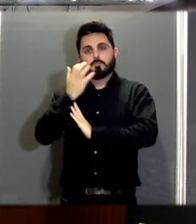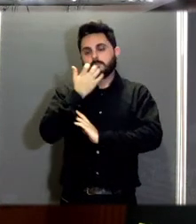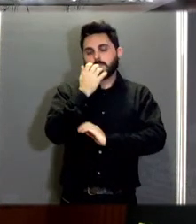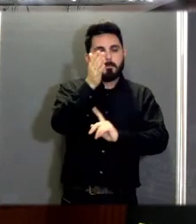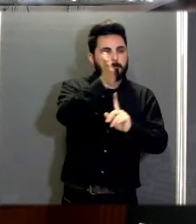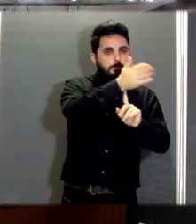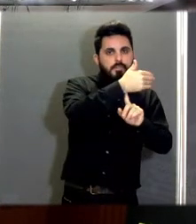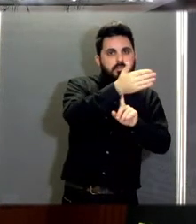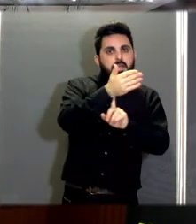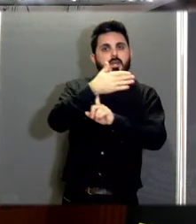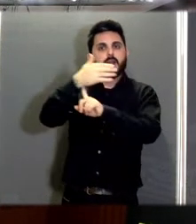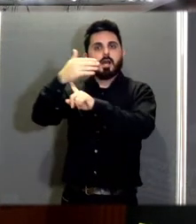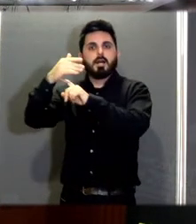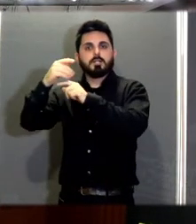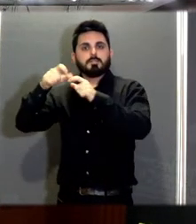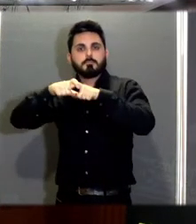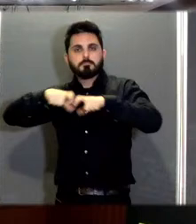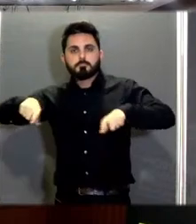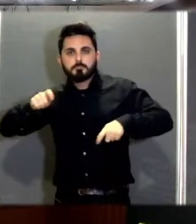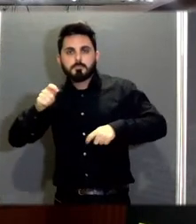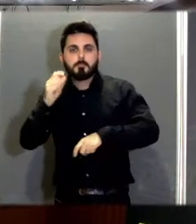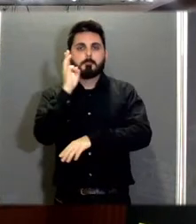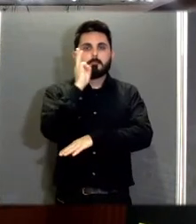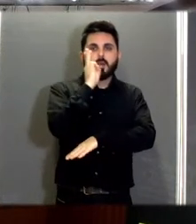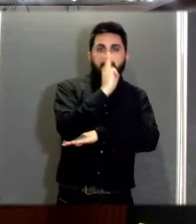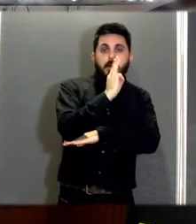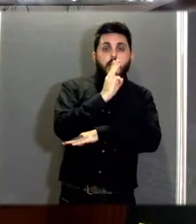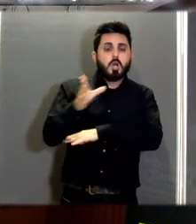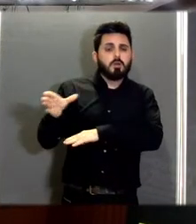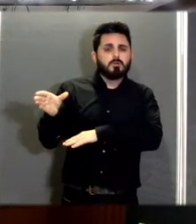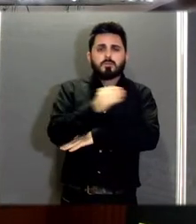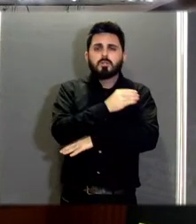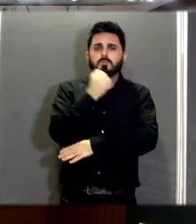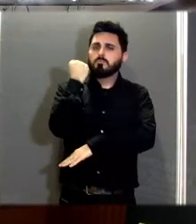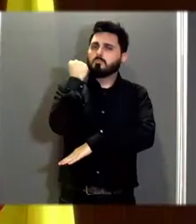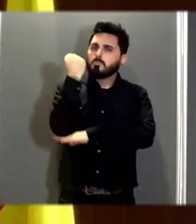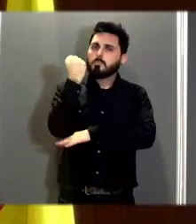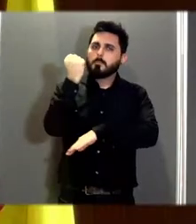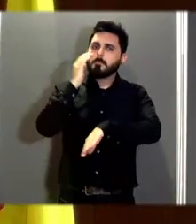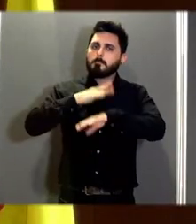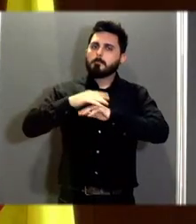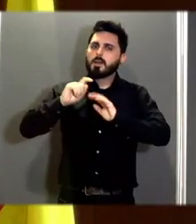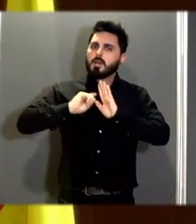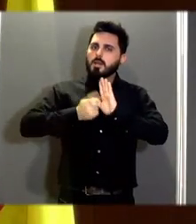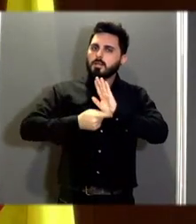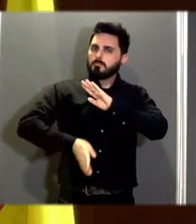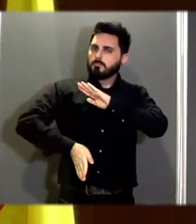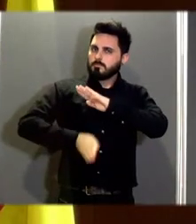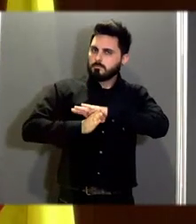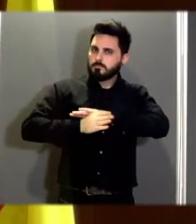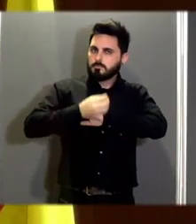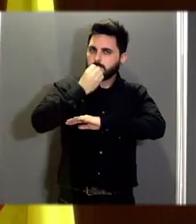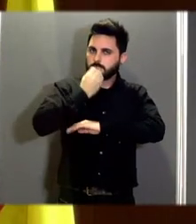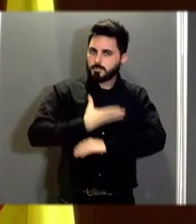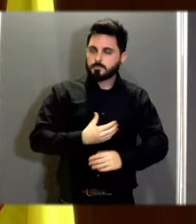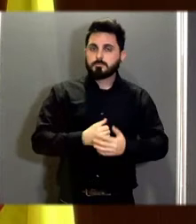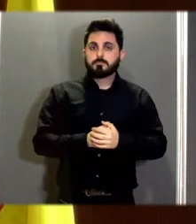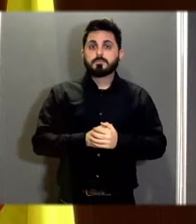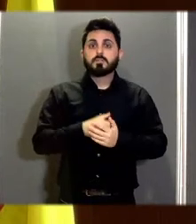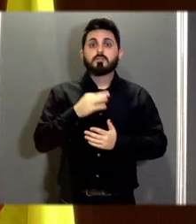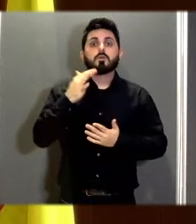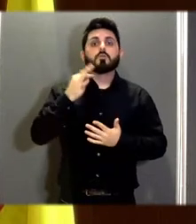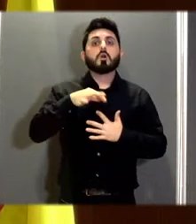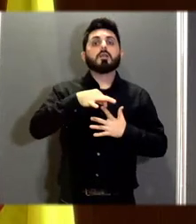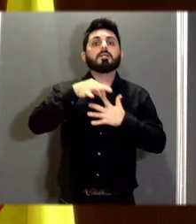Generalitat, el Parlament, tribunals, són molt importants com a pilars de legitimitat. Cal un lideratge comú per a dirigir i coordinar